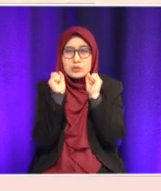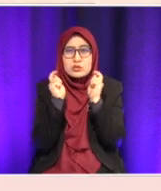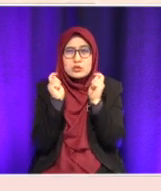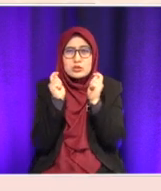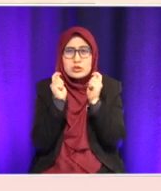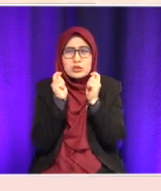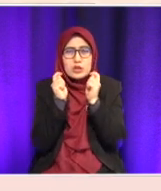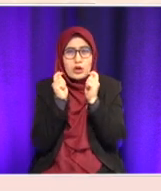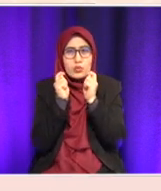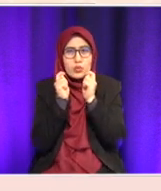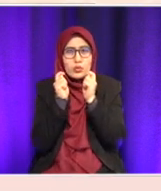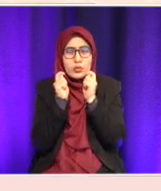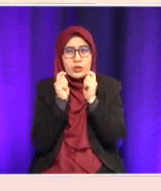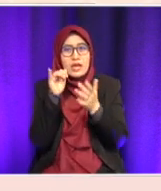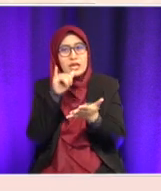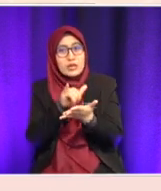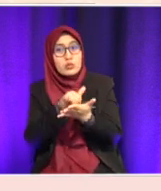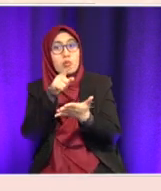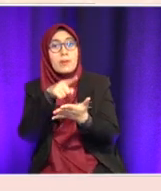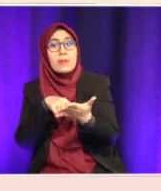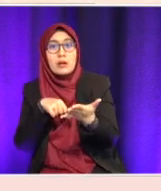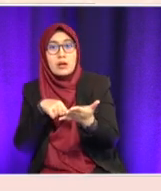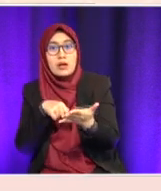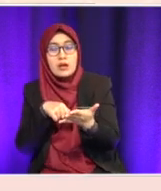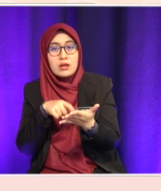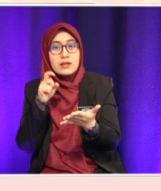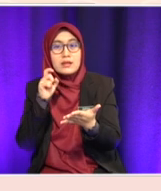itu menuju ke arah mana